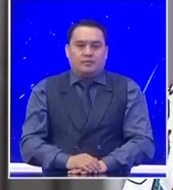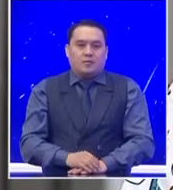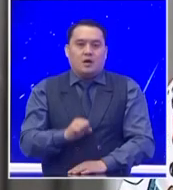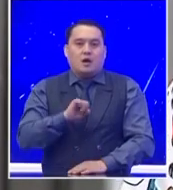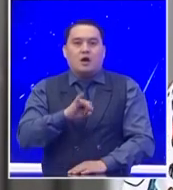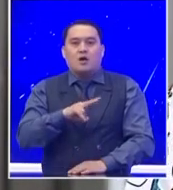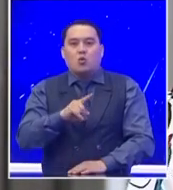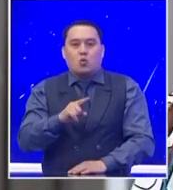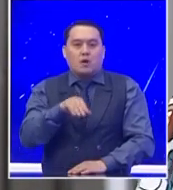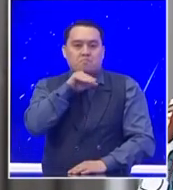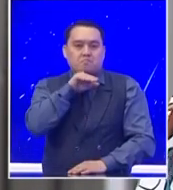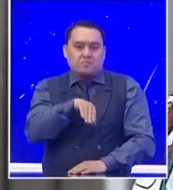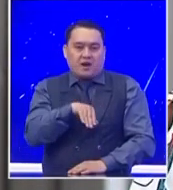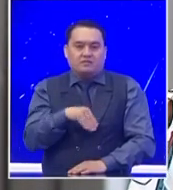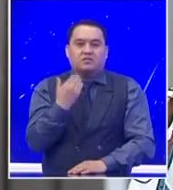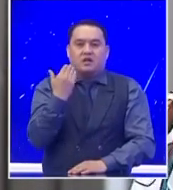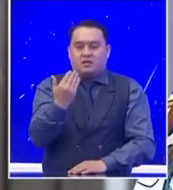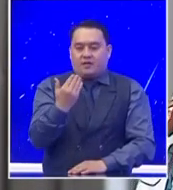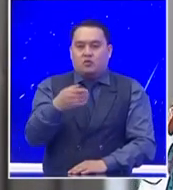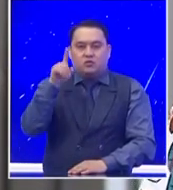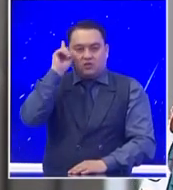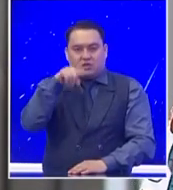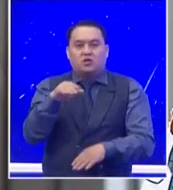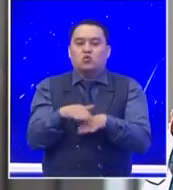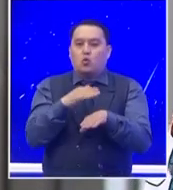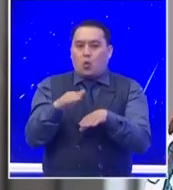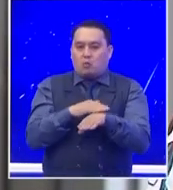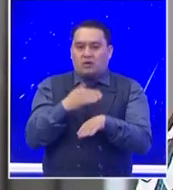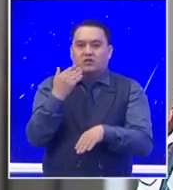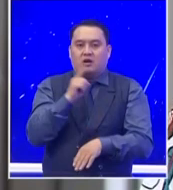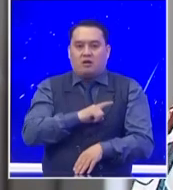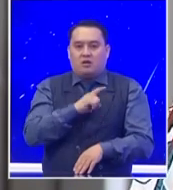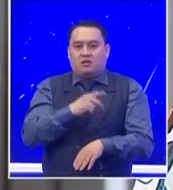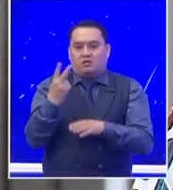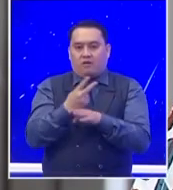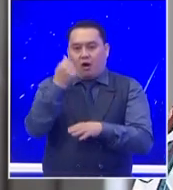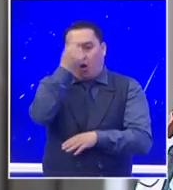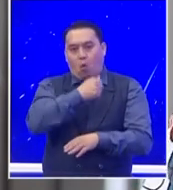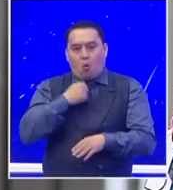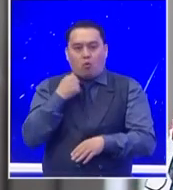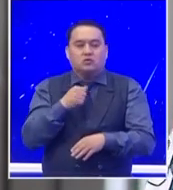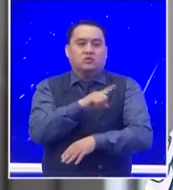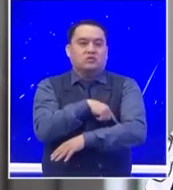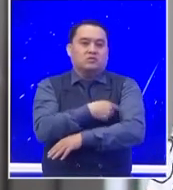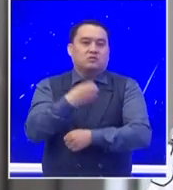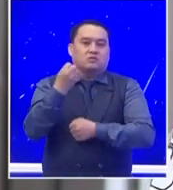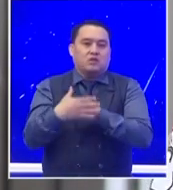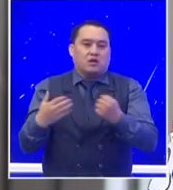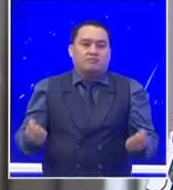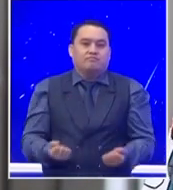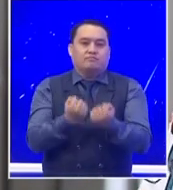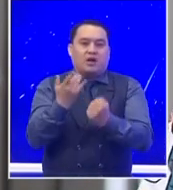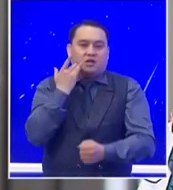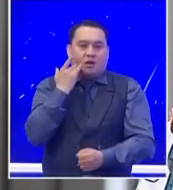Айгуль Мырзахановна – профессионал с большой буквы. К тому же она добрый, отзывчивый человек. За 2 года, что я работаю в перинатальном центре, она всегда поддерживала